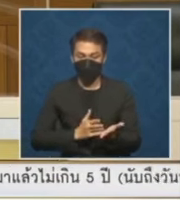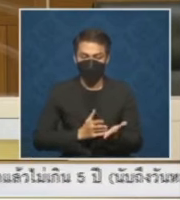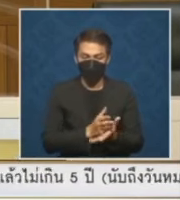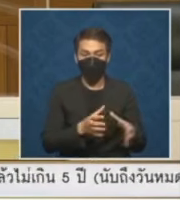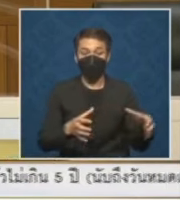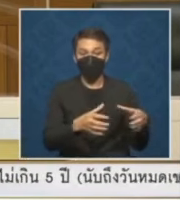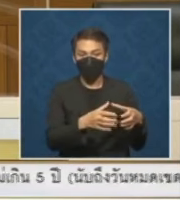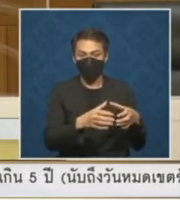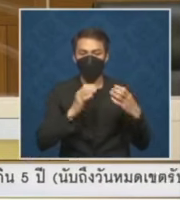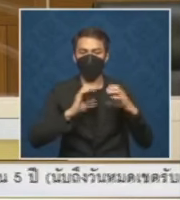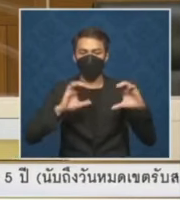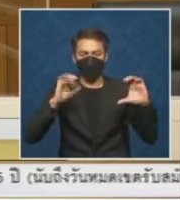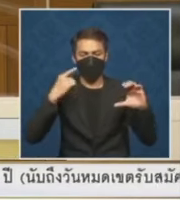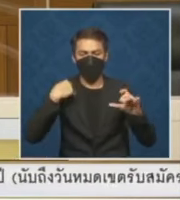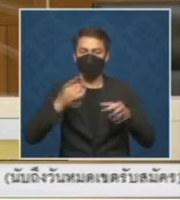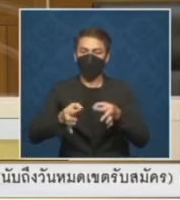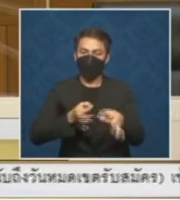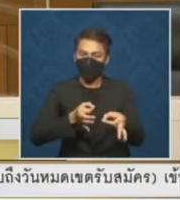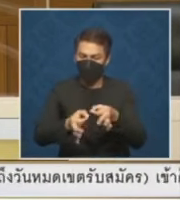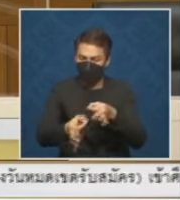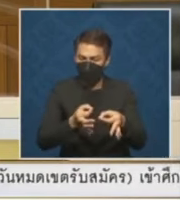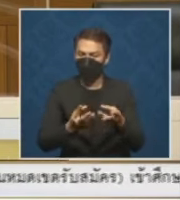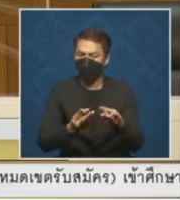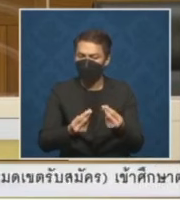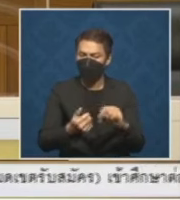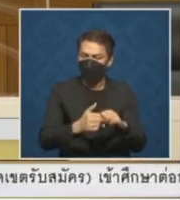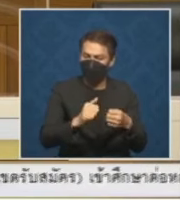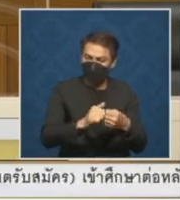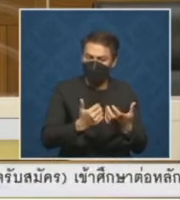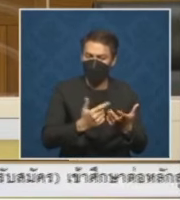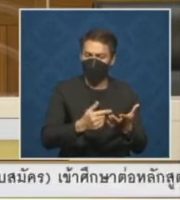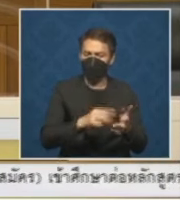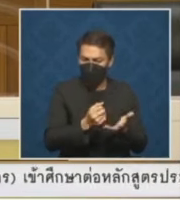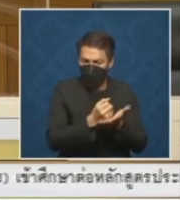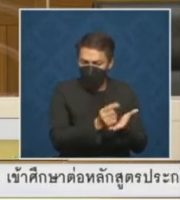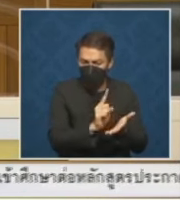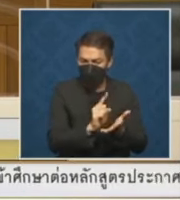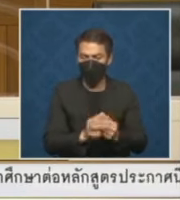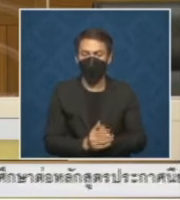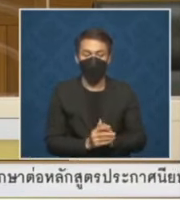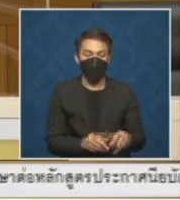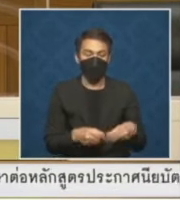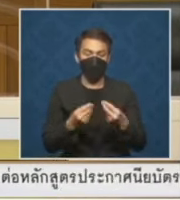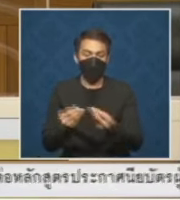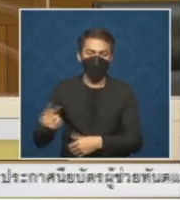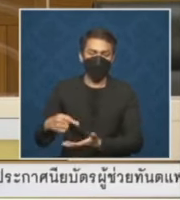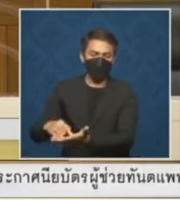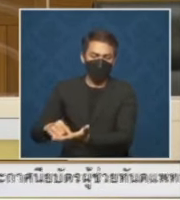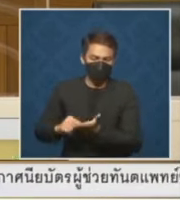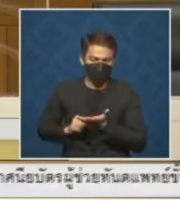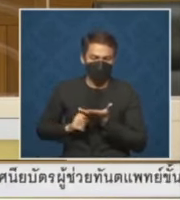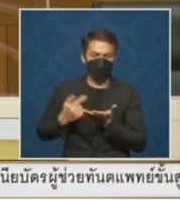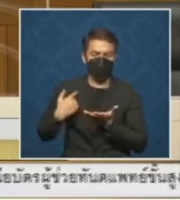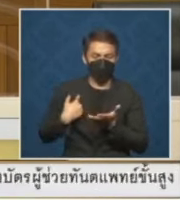วันนี้ด้วย วันนี้วันที่18เป็นการซ้อมใหญ่เพื่อไปถล่มนัดตัดเชือกตอน